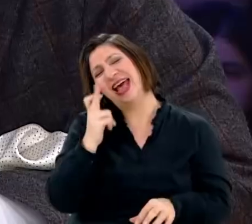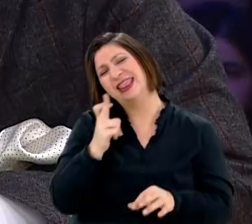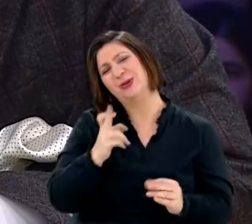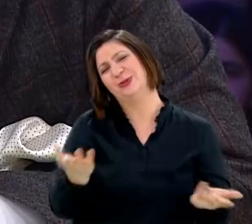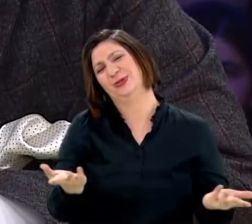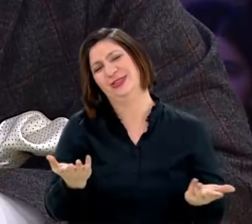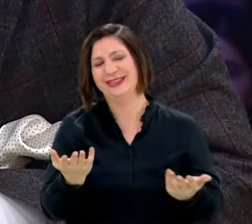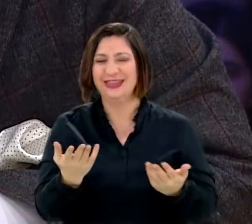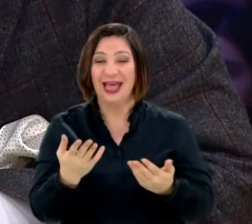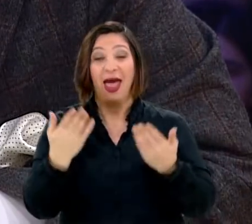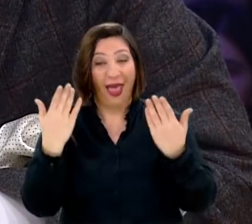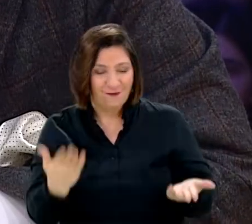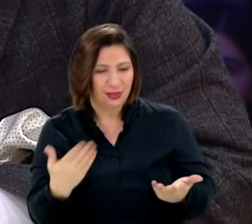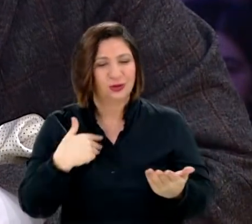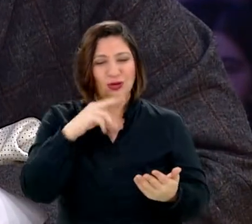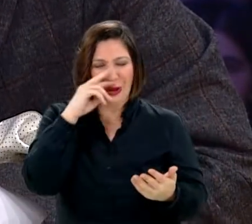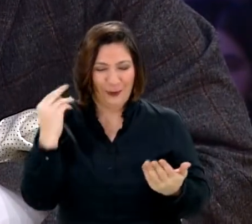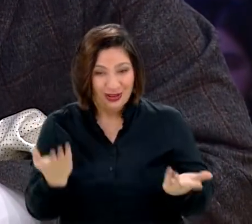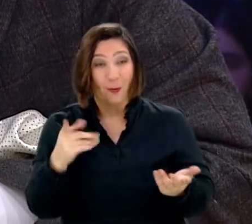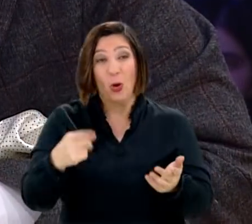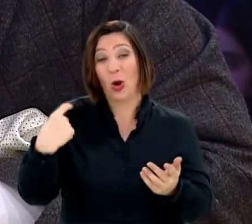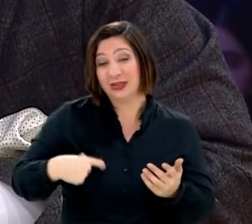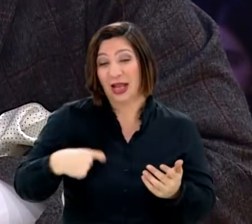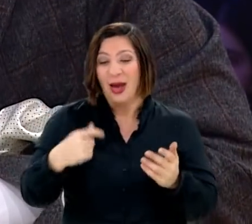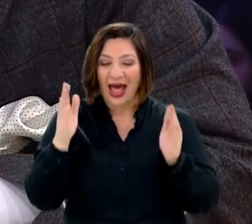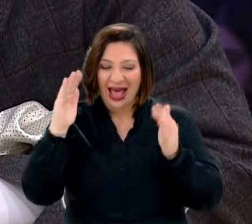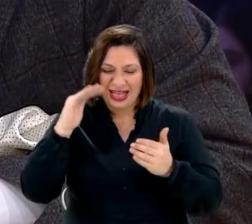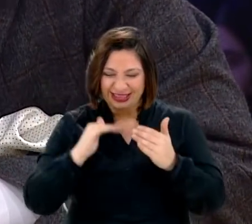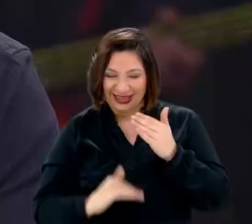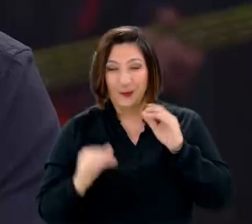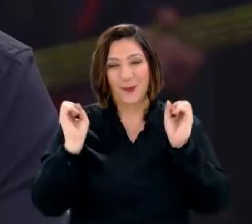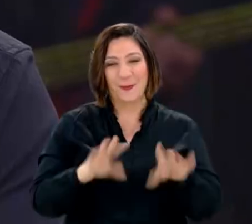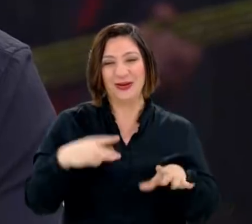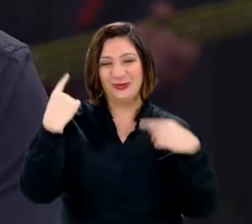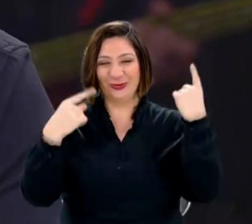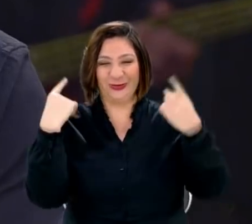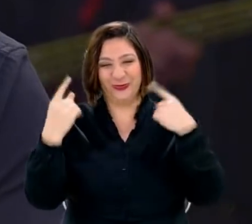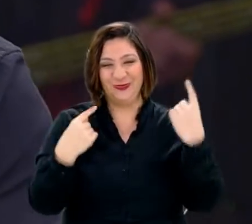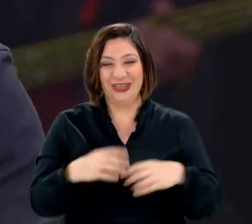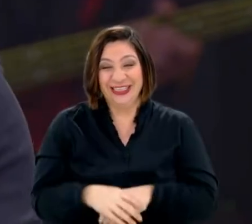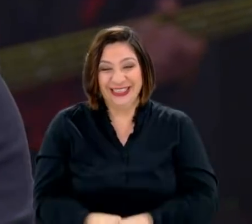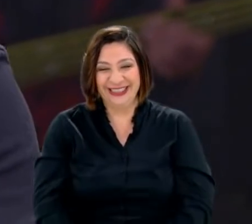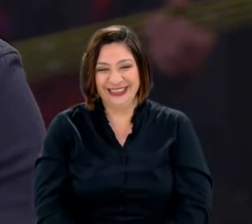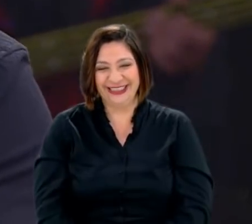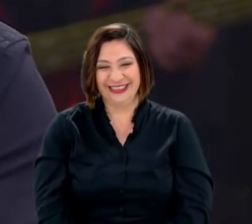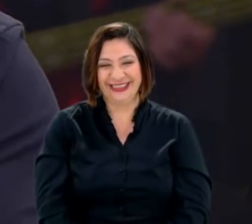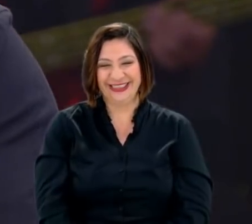Kimi kandırıyorsun? Evet çapkınım. Ama bu özelliğimi azaltarak bırakmayı düşünüyorum.